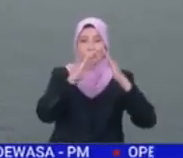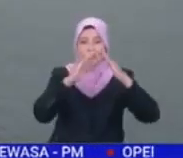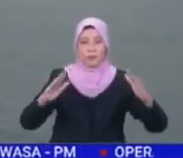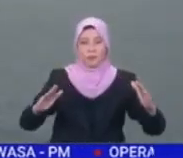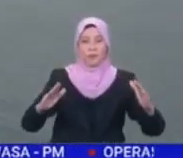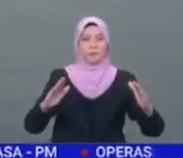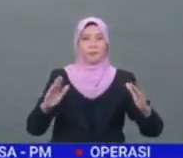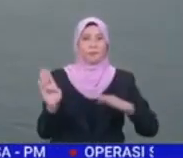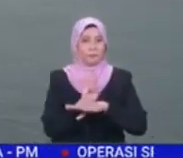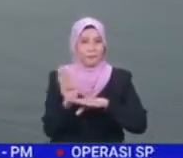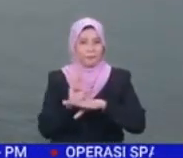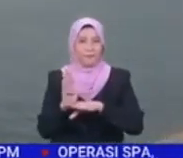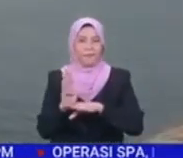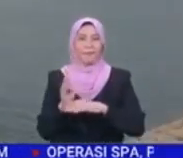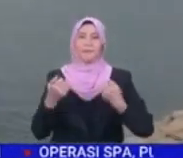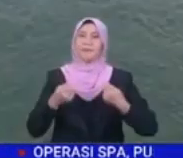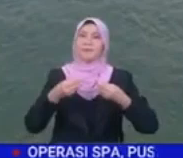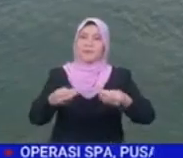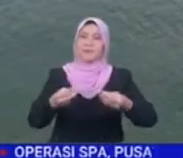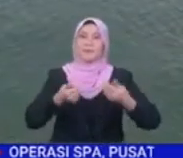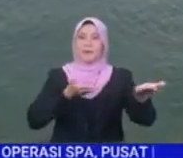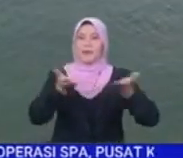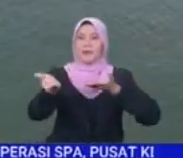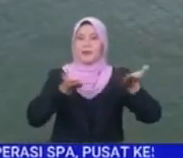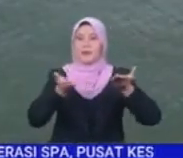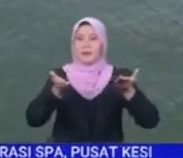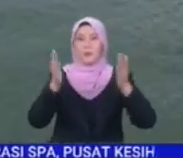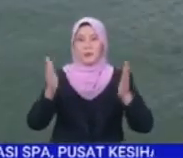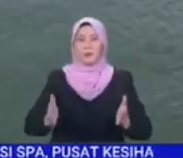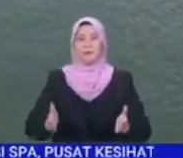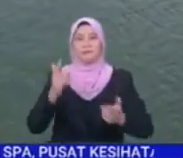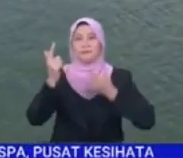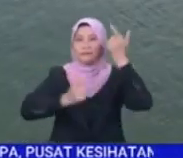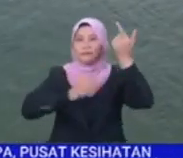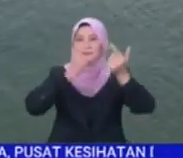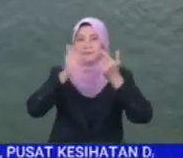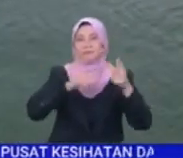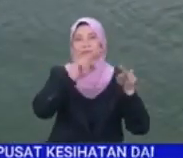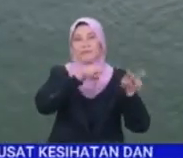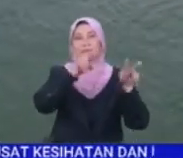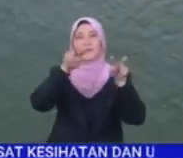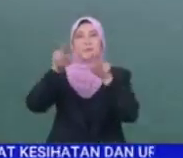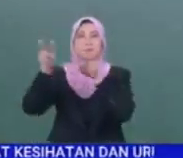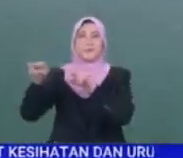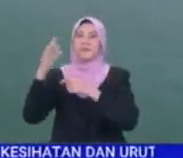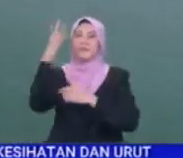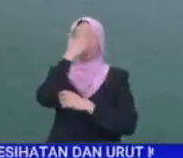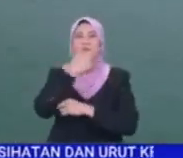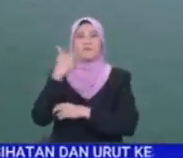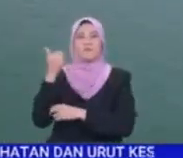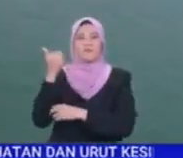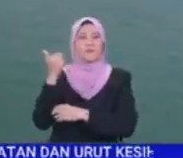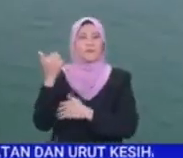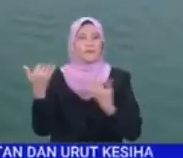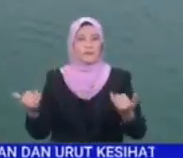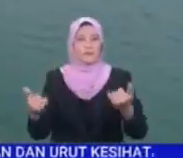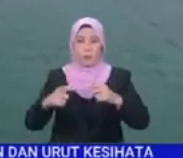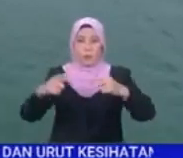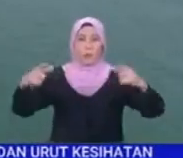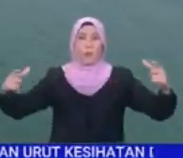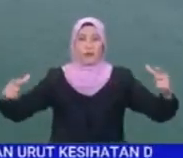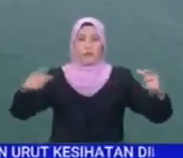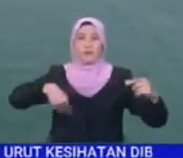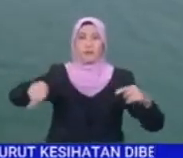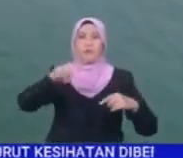rakit dan bot laju sedia memberi perkhidmatan untuk pengunjung Menikmati keindahan alam semula jadi yang mempunyai keluasan